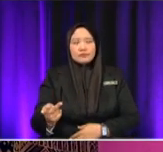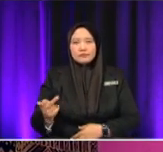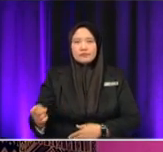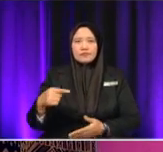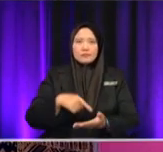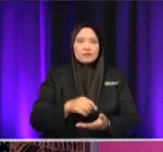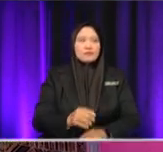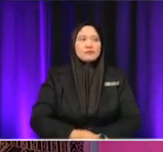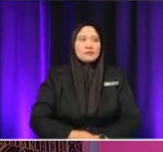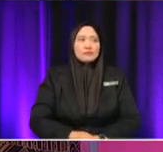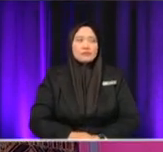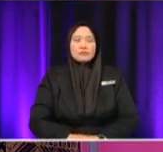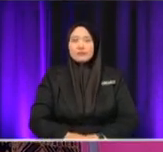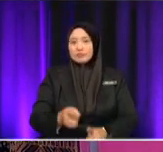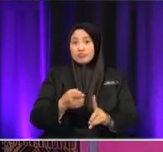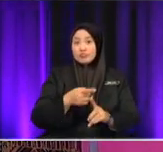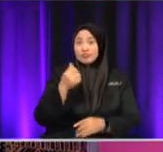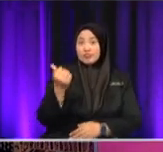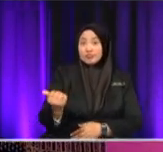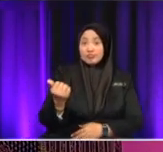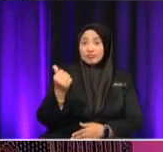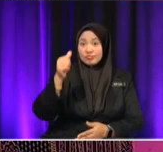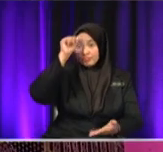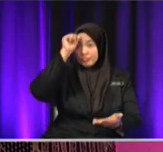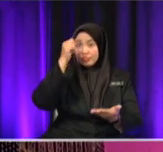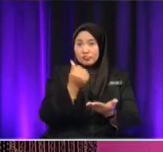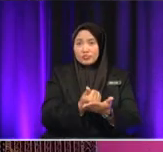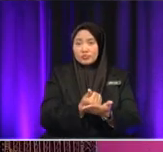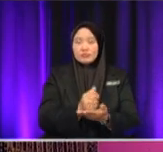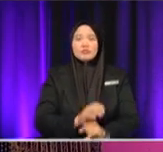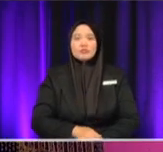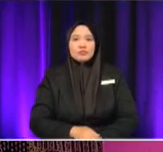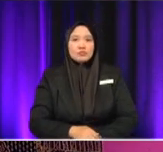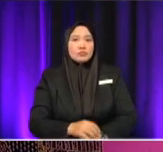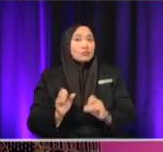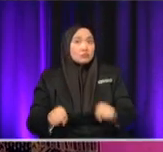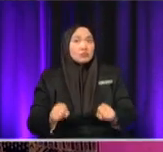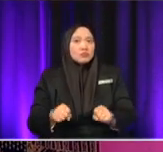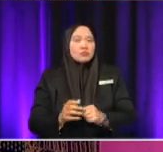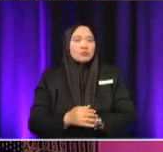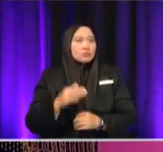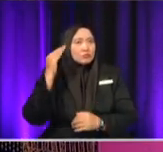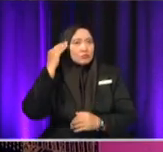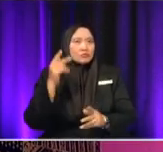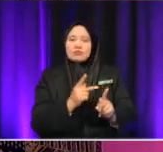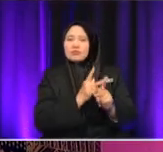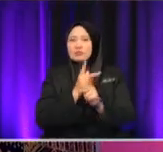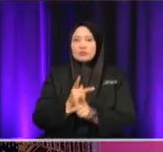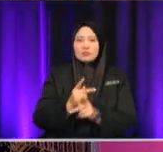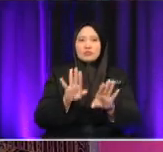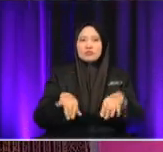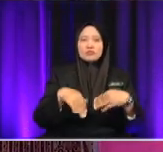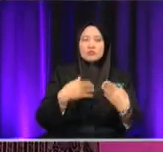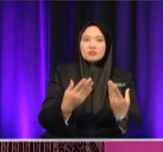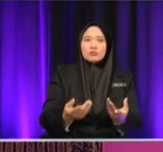aspek yang pertama akidah ada ta anak-anak muda yang ingin berkursi pendapat mereka berkaitan dengan tanggung jawab suami tanggung jawab istri